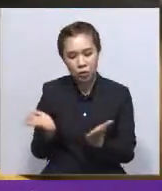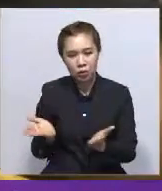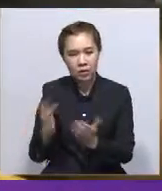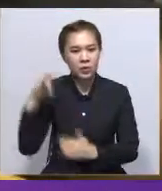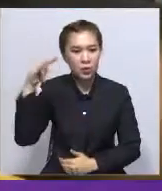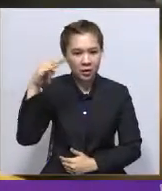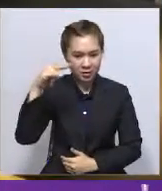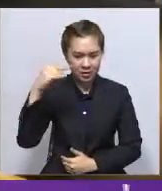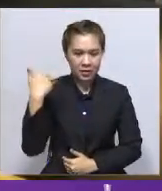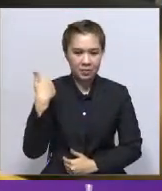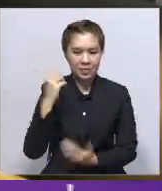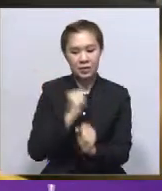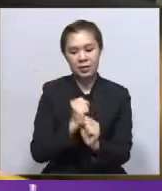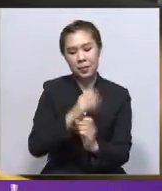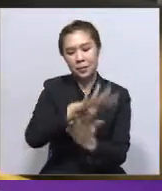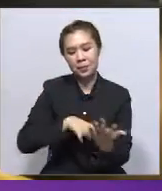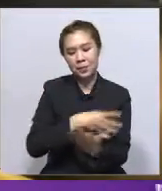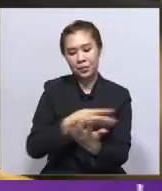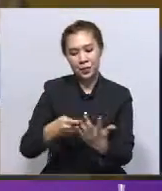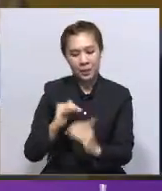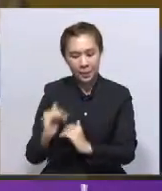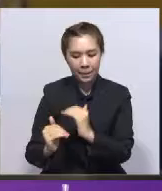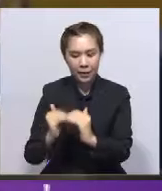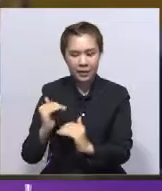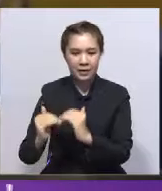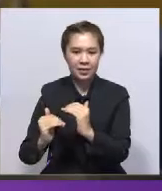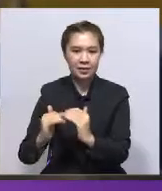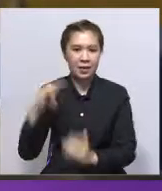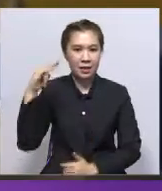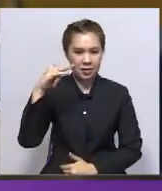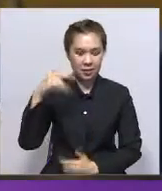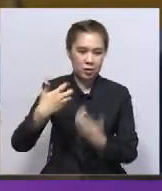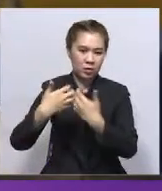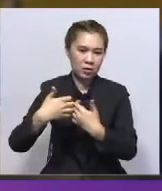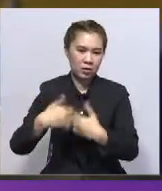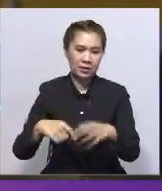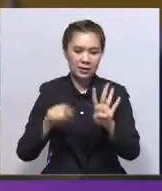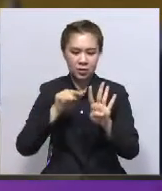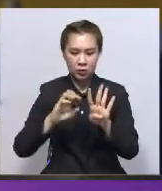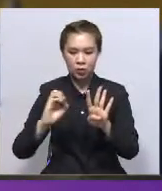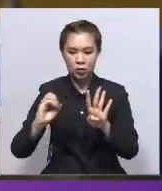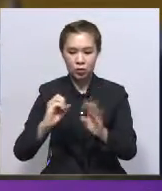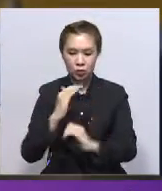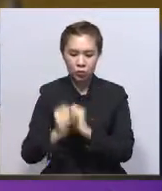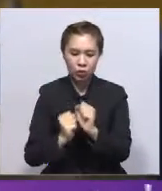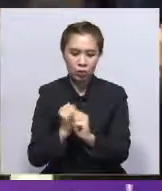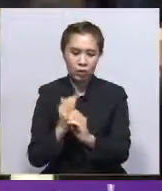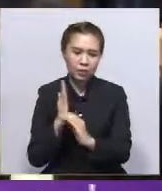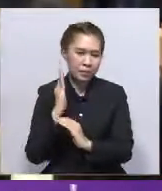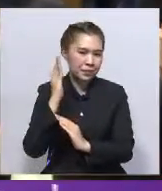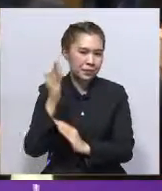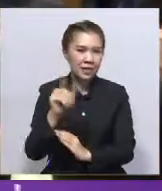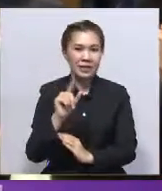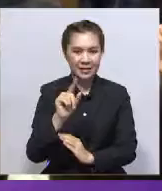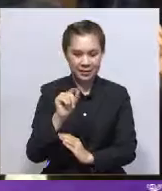การบินการจัดทำยุทธศาสตร์การพัฒนาอุตสาหกรรมไทย 4.0 ระยะ20ปีเพื่อผลักดันให้ไทยเป็นศูนย์กล